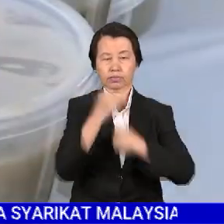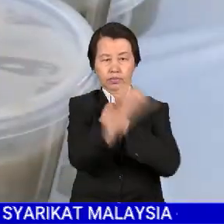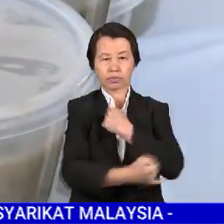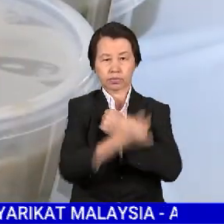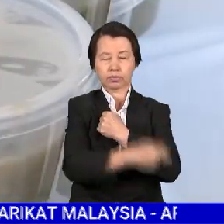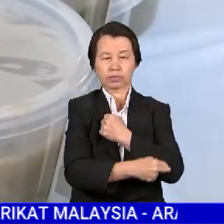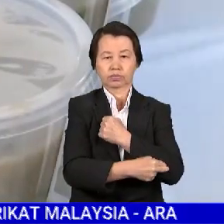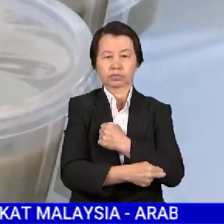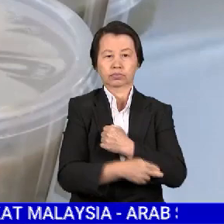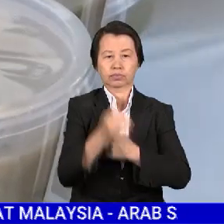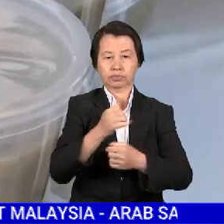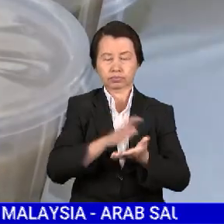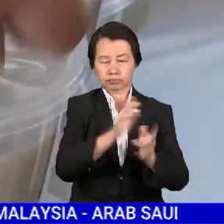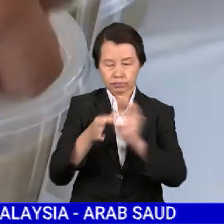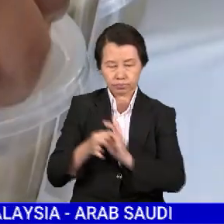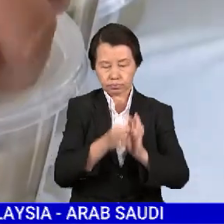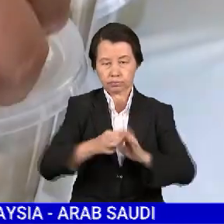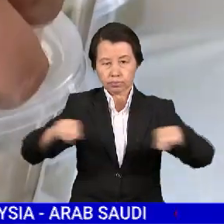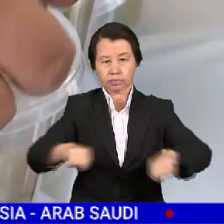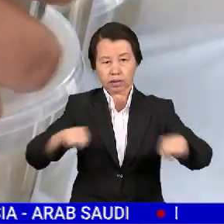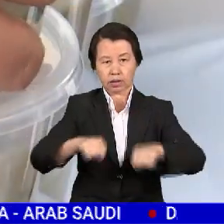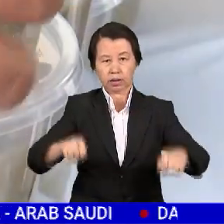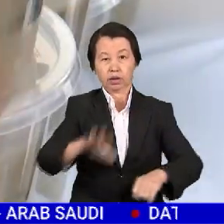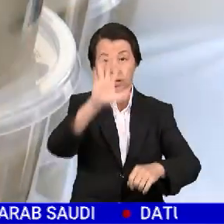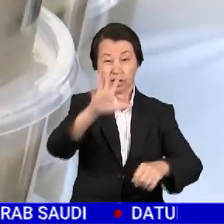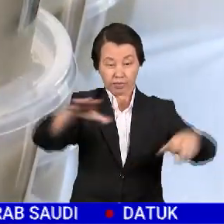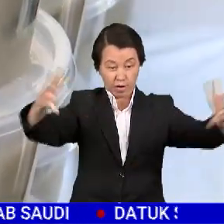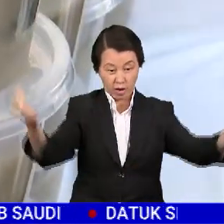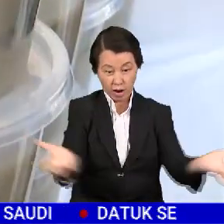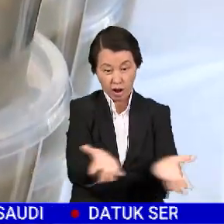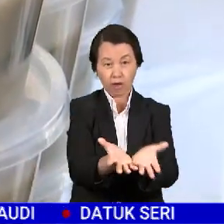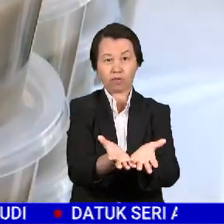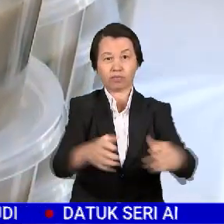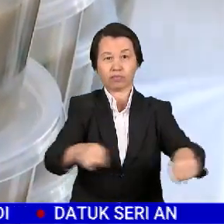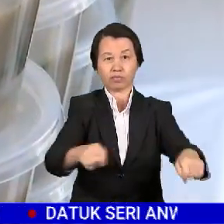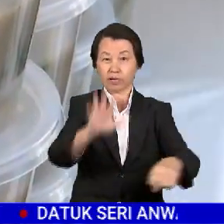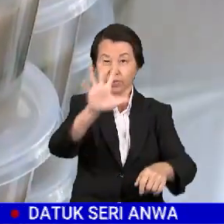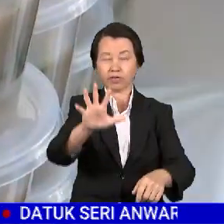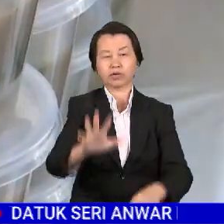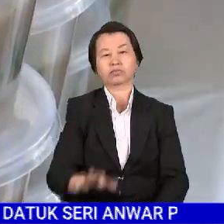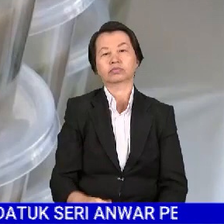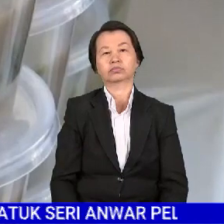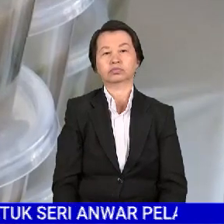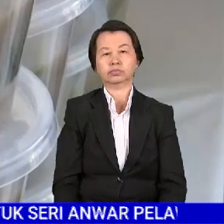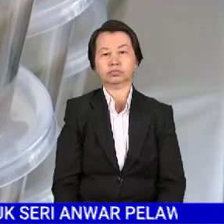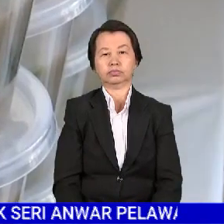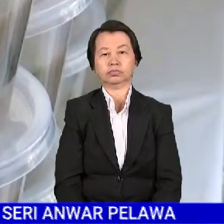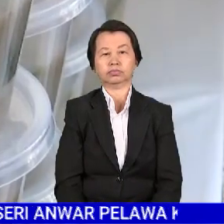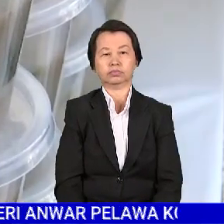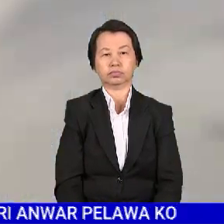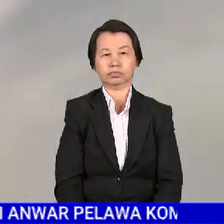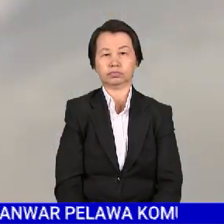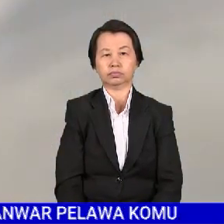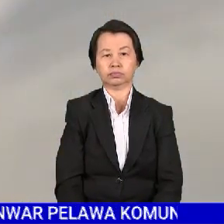Keksin secara bergotong royong memasak 5 kawah bubur lambuk. Sazwani Samsu, RTM.